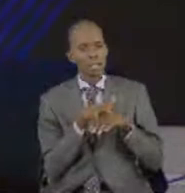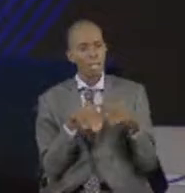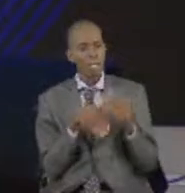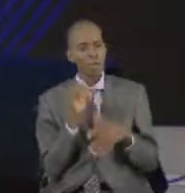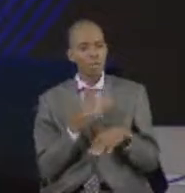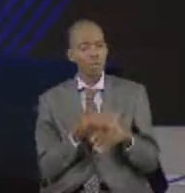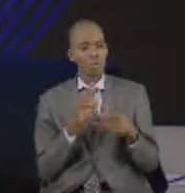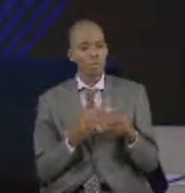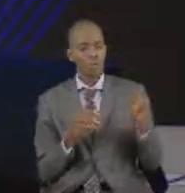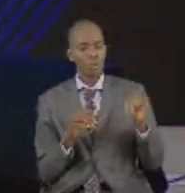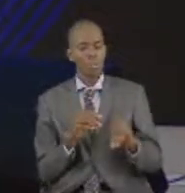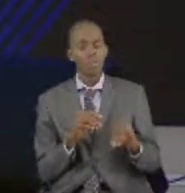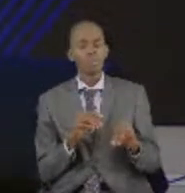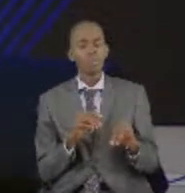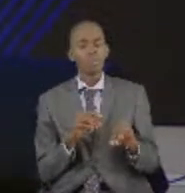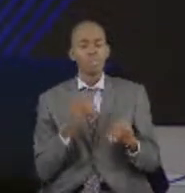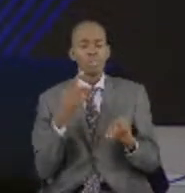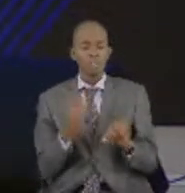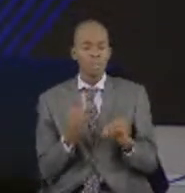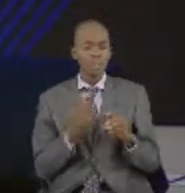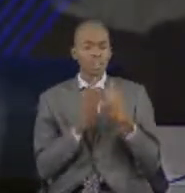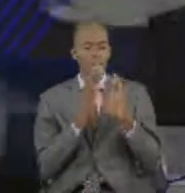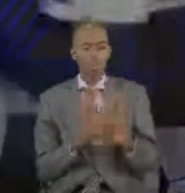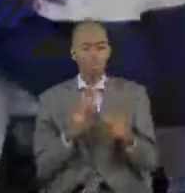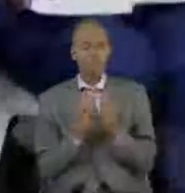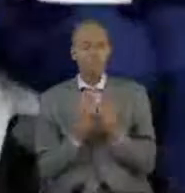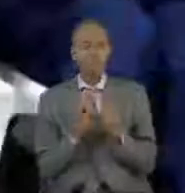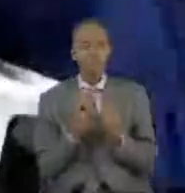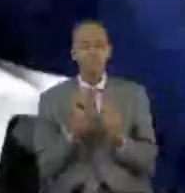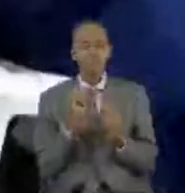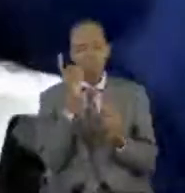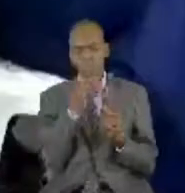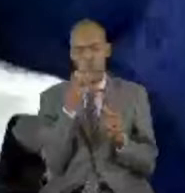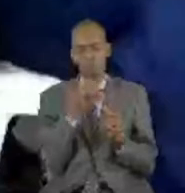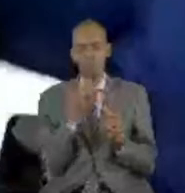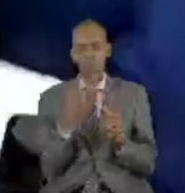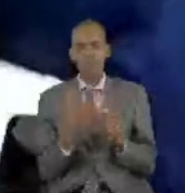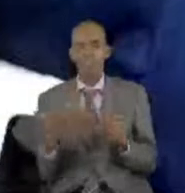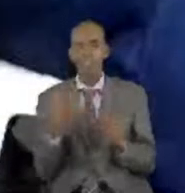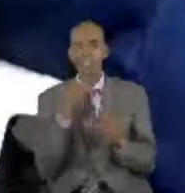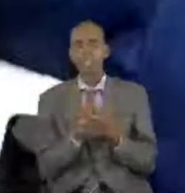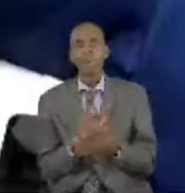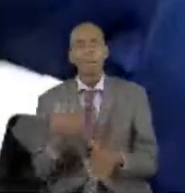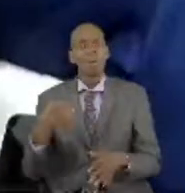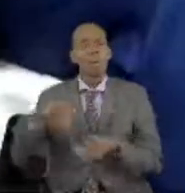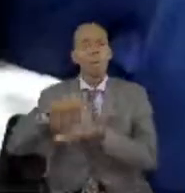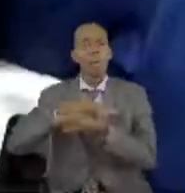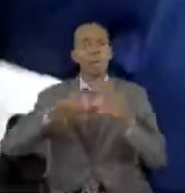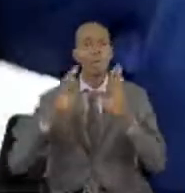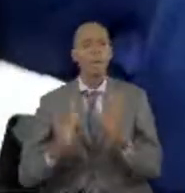de lui leur disciple avec les hérodien qui dira m nous savons que tu es un